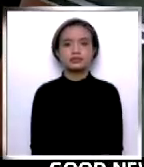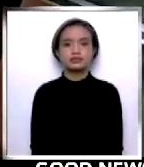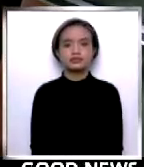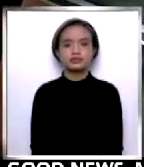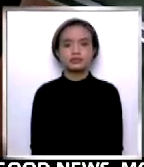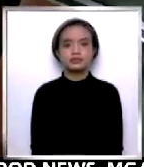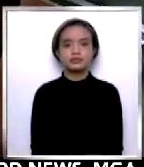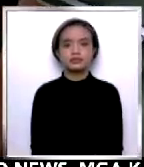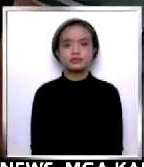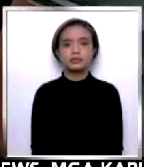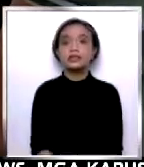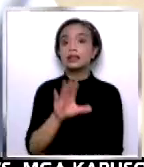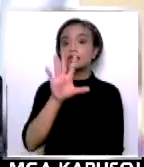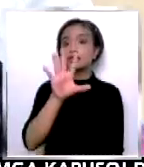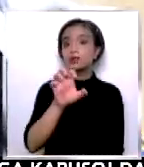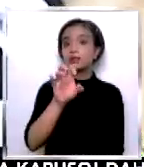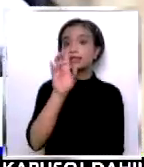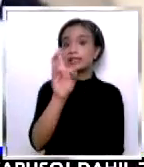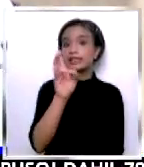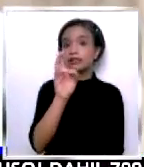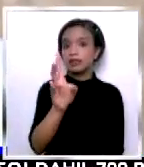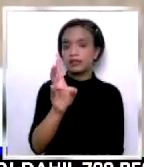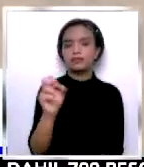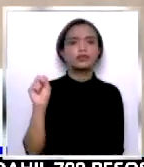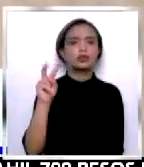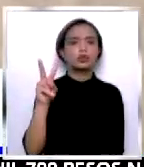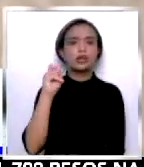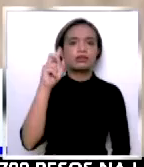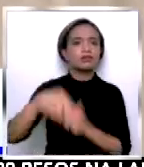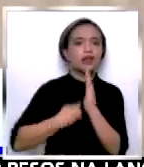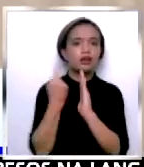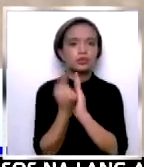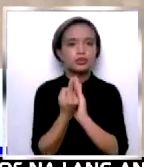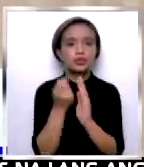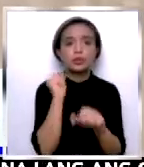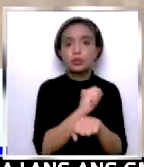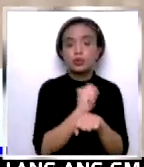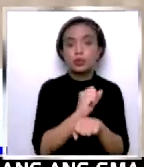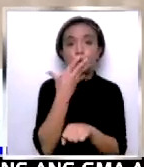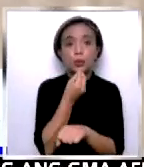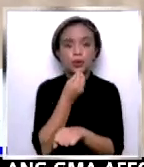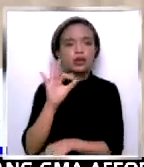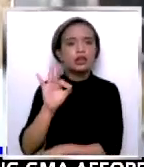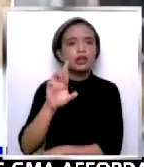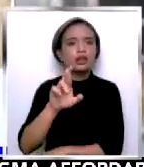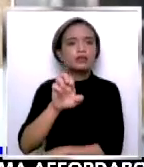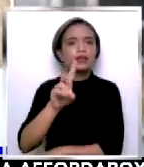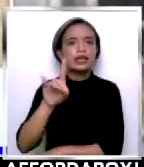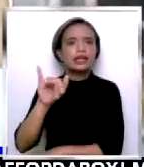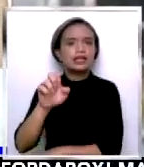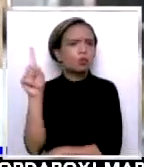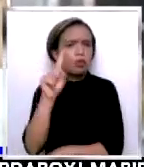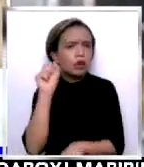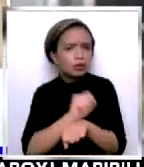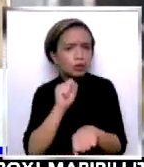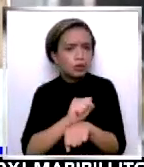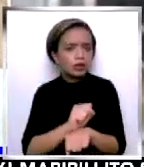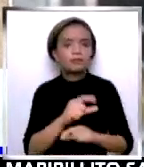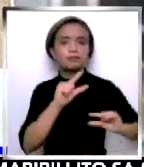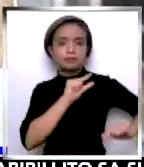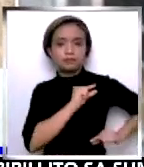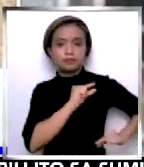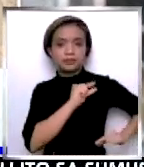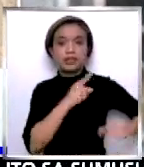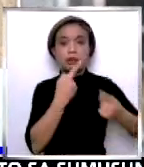570 pesos kada 12 oras sa duty bawat araw ang kinikita ni Frenny Malaras, isang security guard. Pero sa nakalipas sa ilang